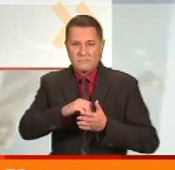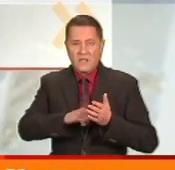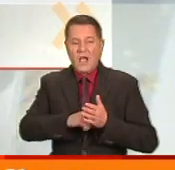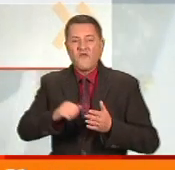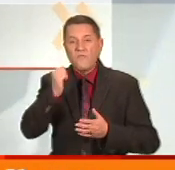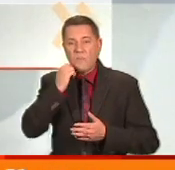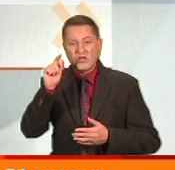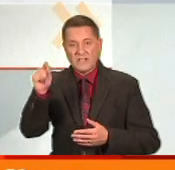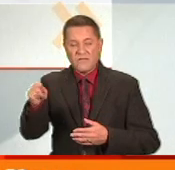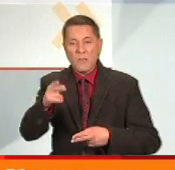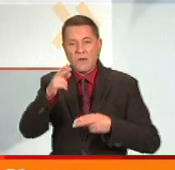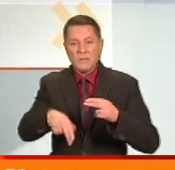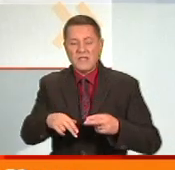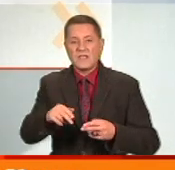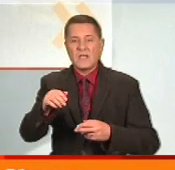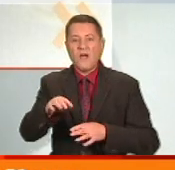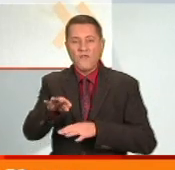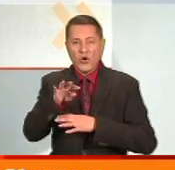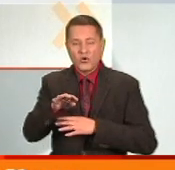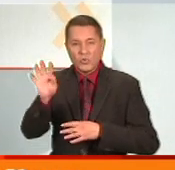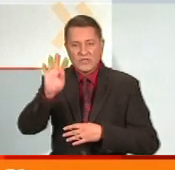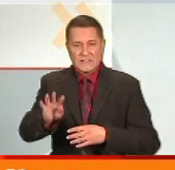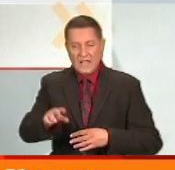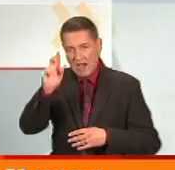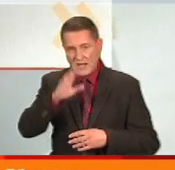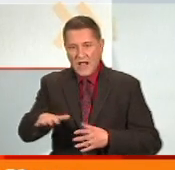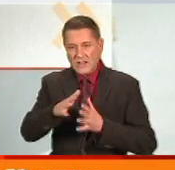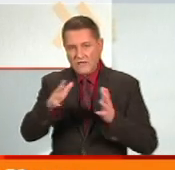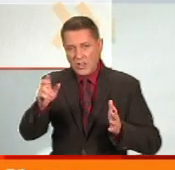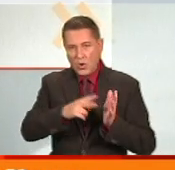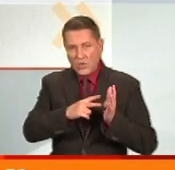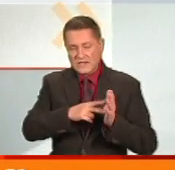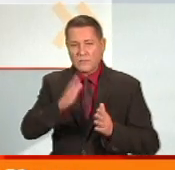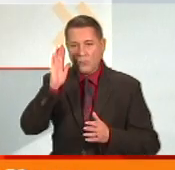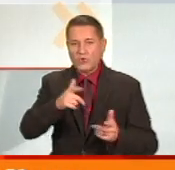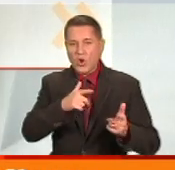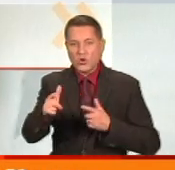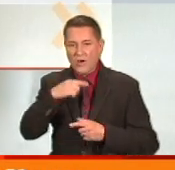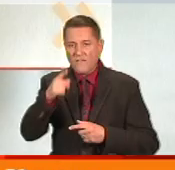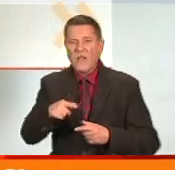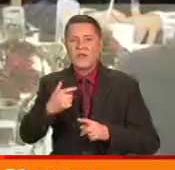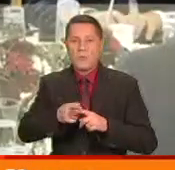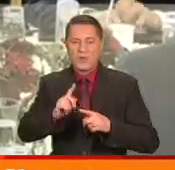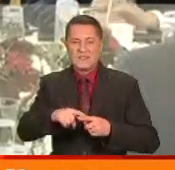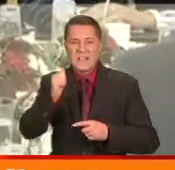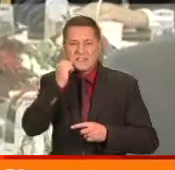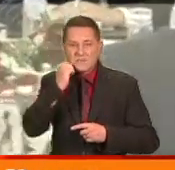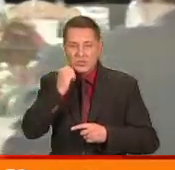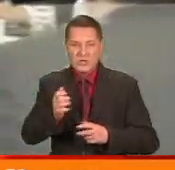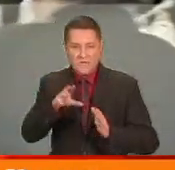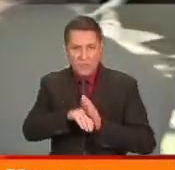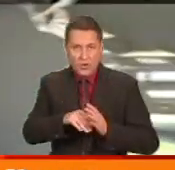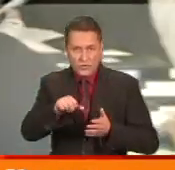перемовах щодо припинення вогню в Сирії буде значний прогрес країни Великої сімки будуть готові говорити про це з квою нагадаю велика